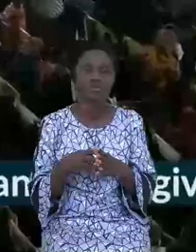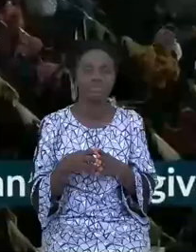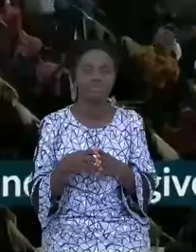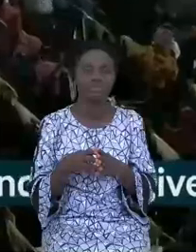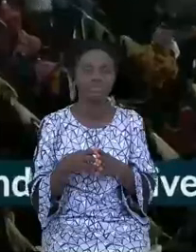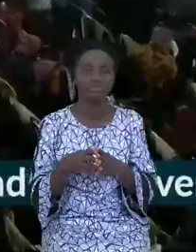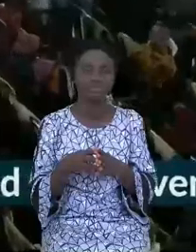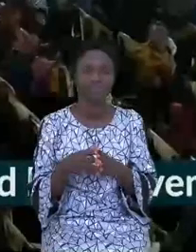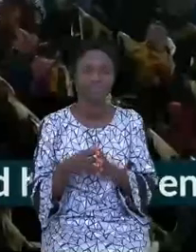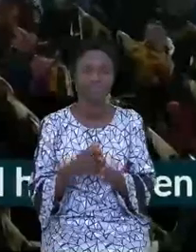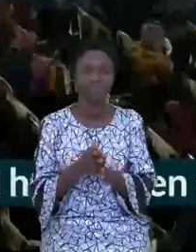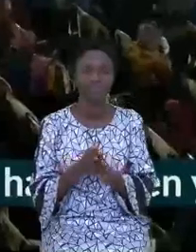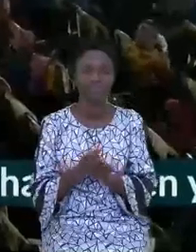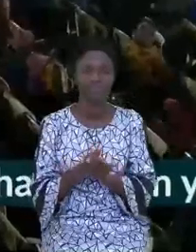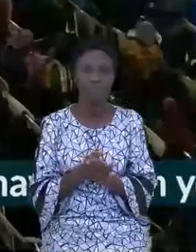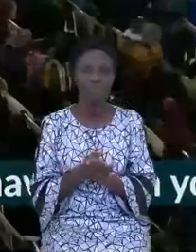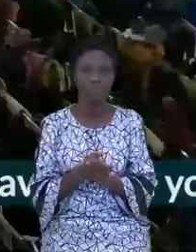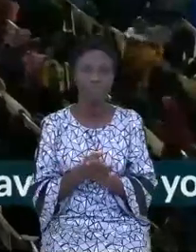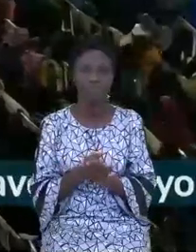Faisons-le rapidement.